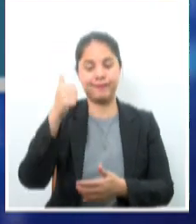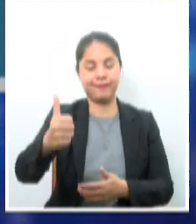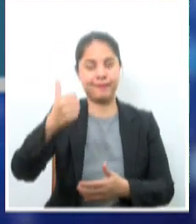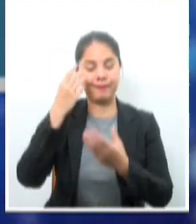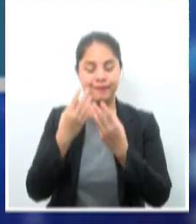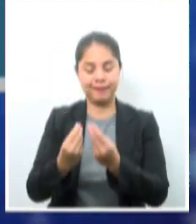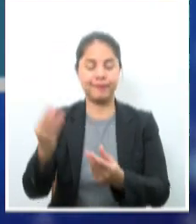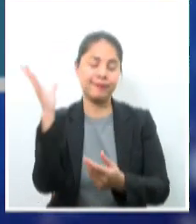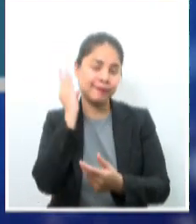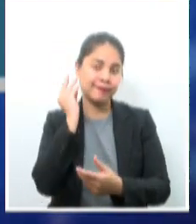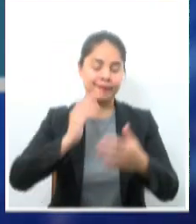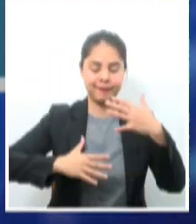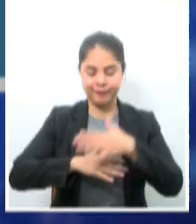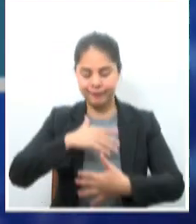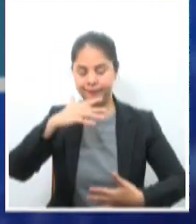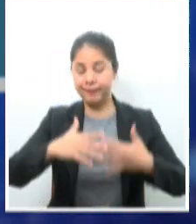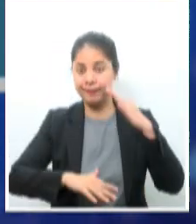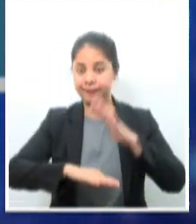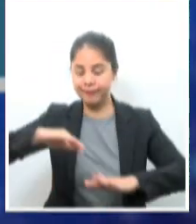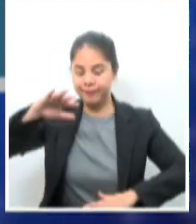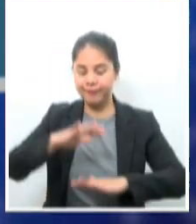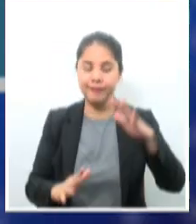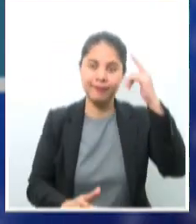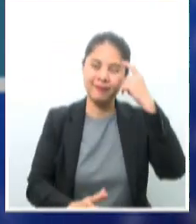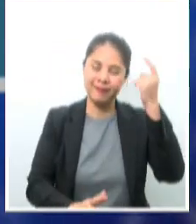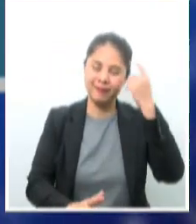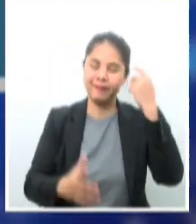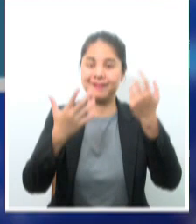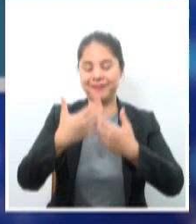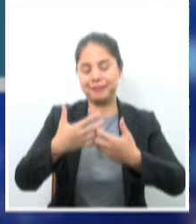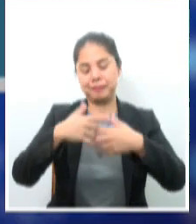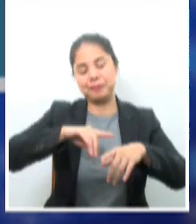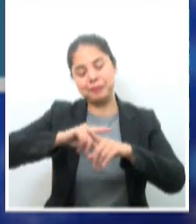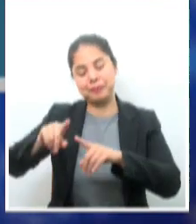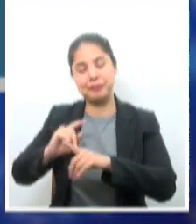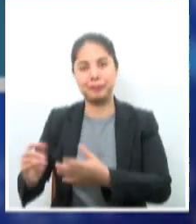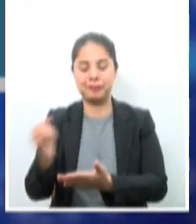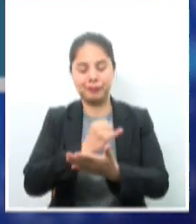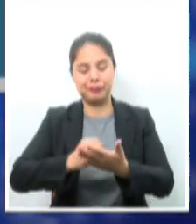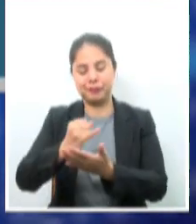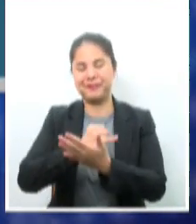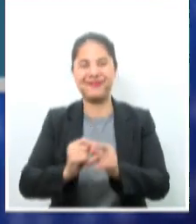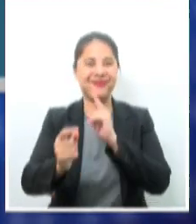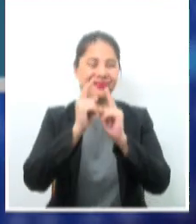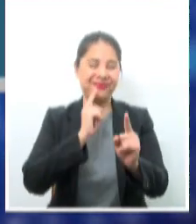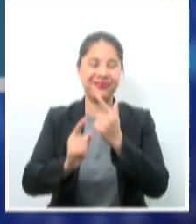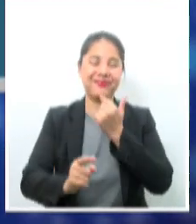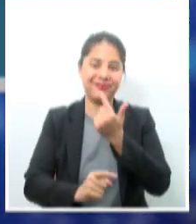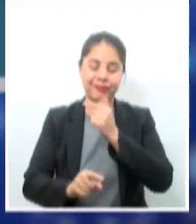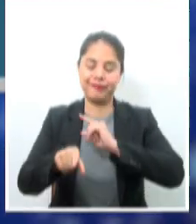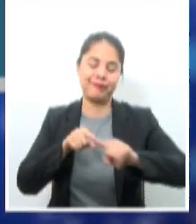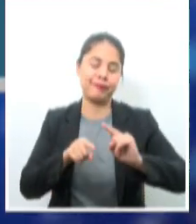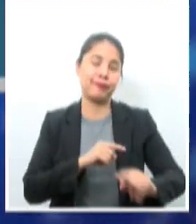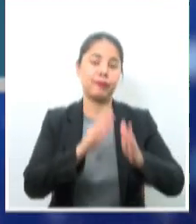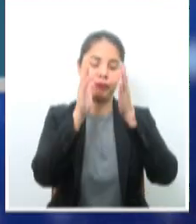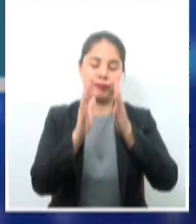าสตร์การได้ยินการเคลื่อนไหวกล้ามเนื้อสังคมอารมณ์เครื่องกลอิเล็กทรอนิกส์หรือแม้แต่ในด้านศิลปะและมิติสัมพันธ์ครับซึ่งในส่วนตรงนี้ถ้าหาก